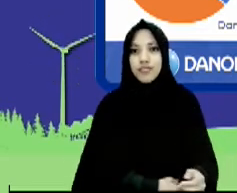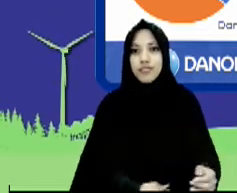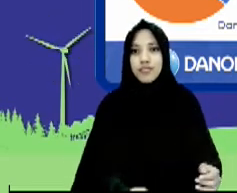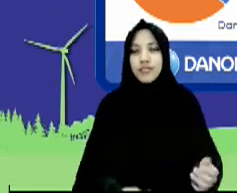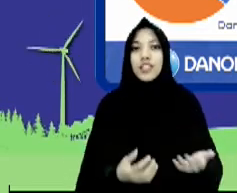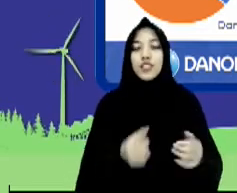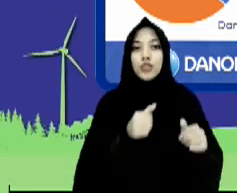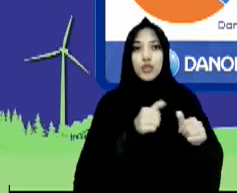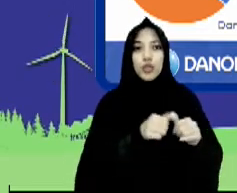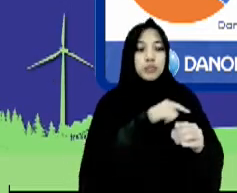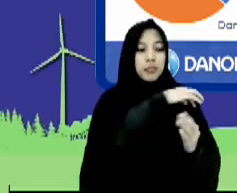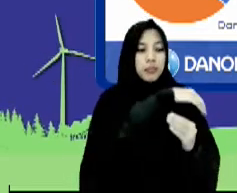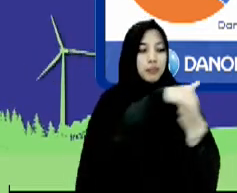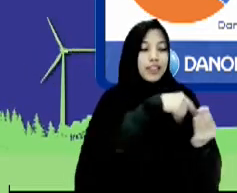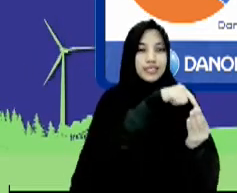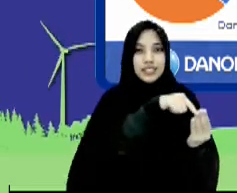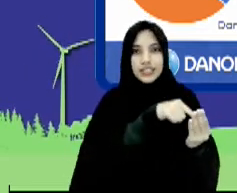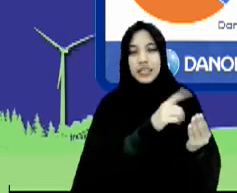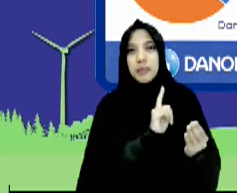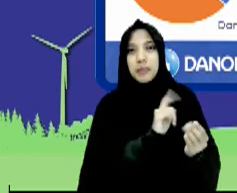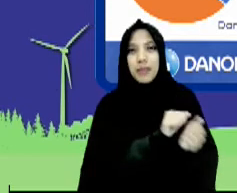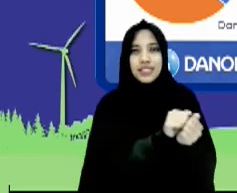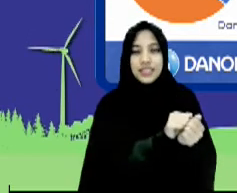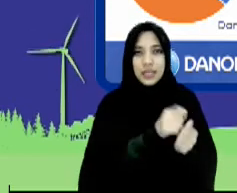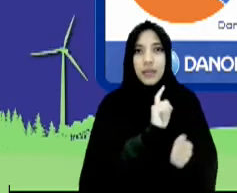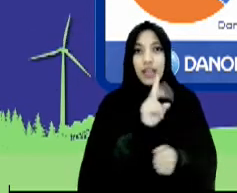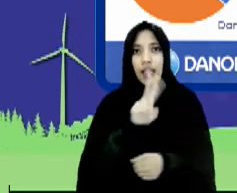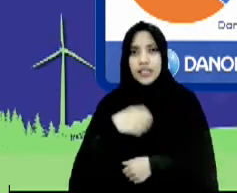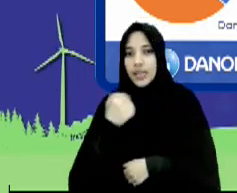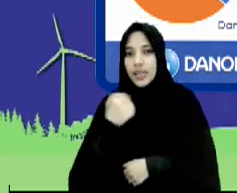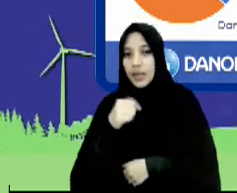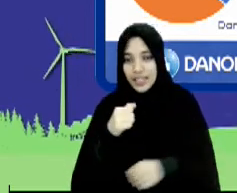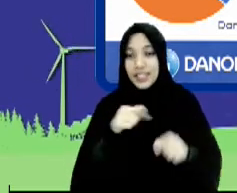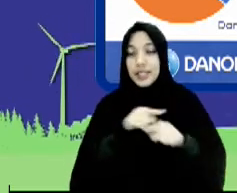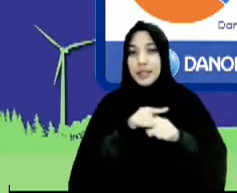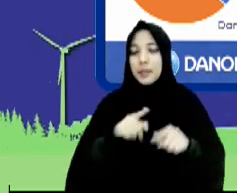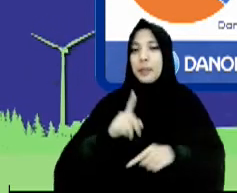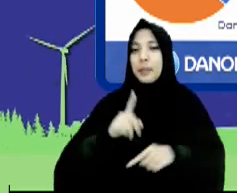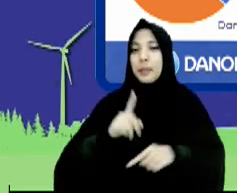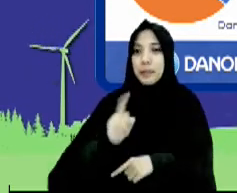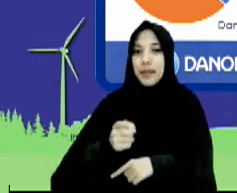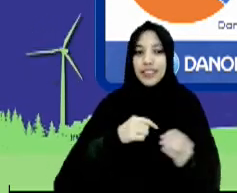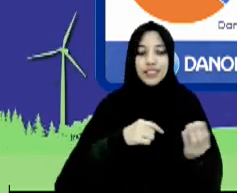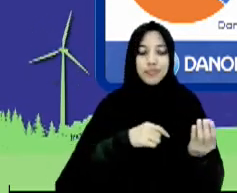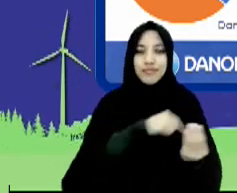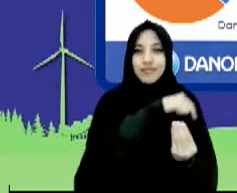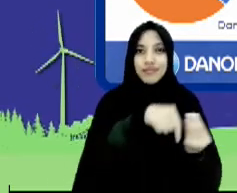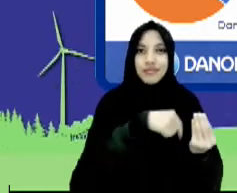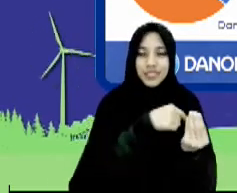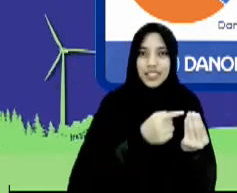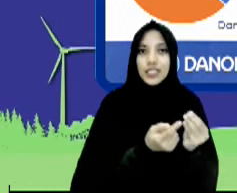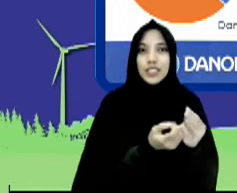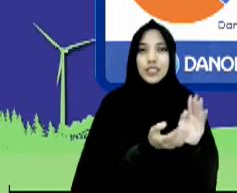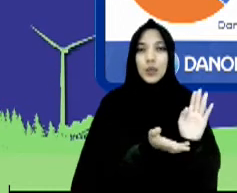dikelola nah ee dengan menggunakan ee apa namanya kemasan itu untuk ee didaur ulang dan